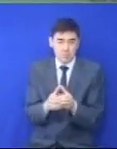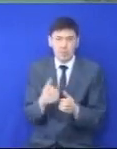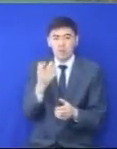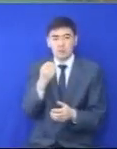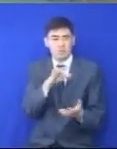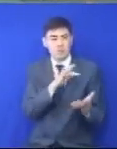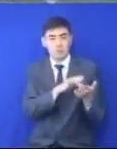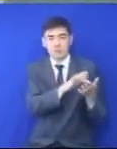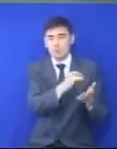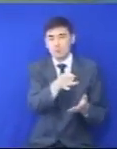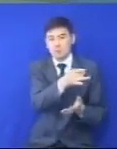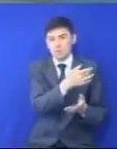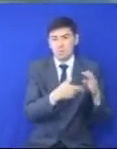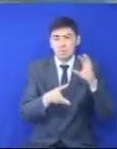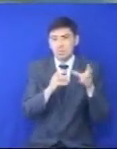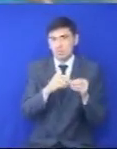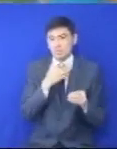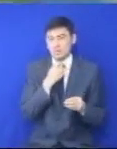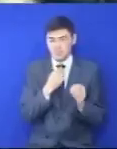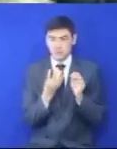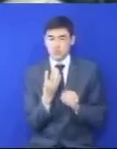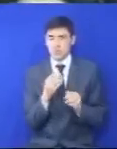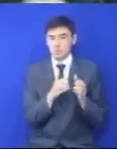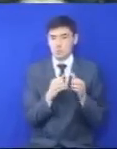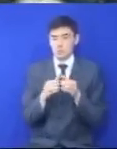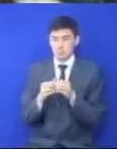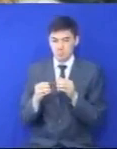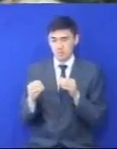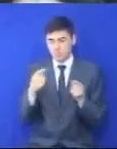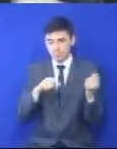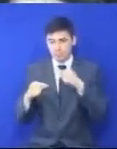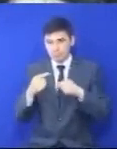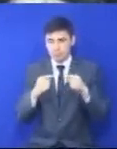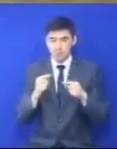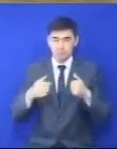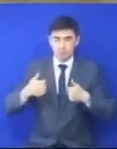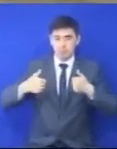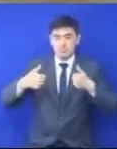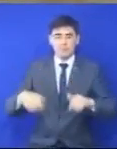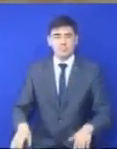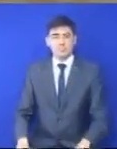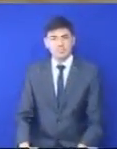өңіріміздің қалалары мен аудандарынан және Семейден 4 команда өзара мықтыны анықтады.